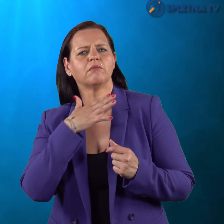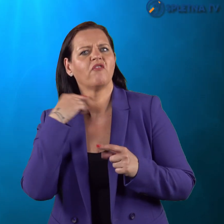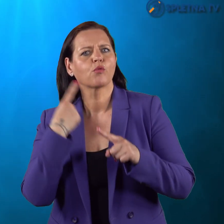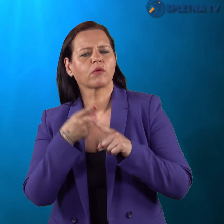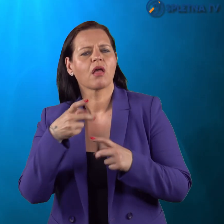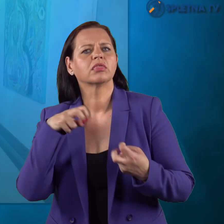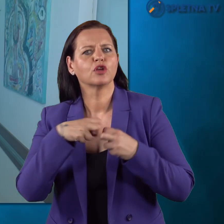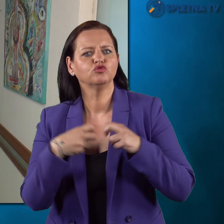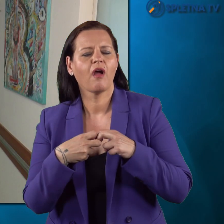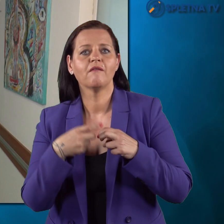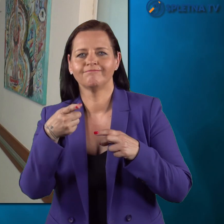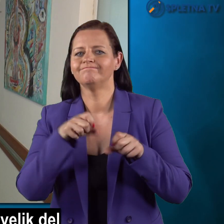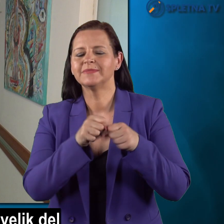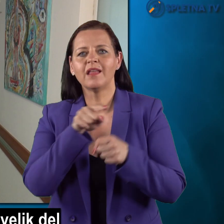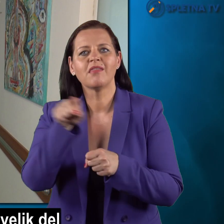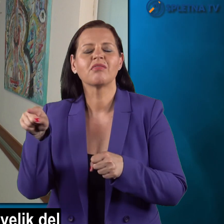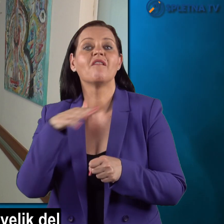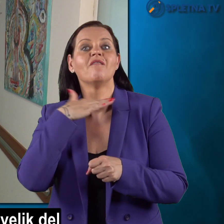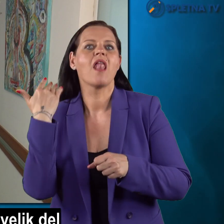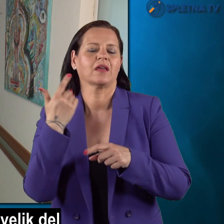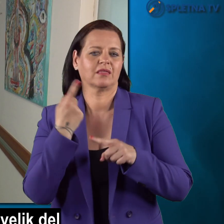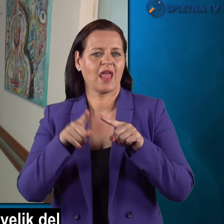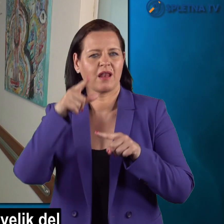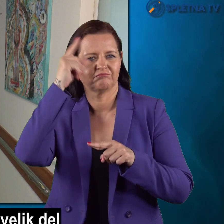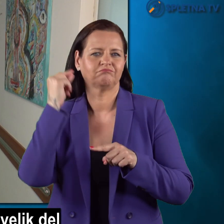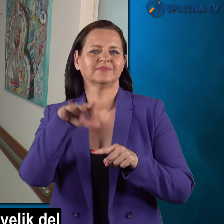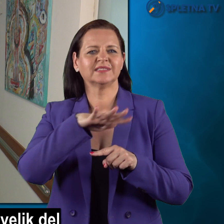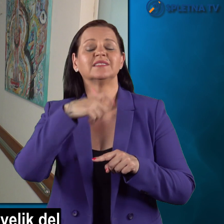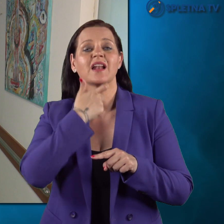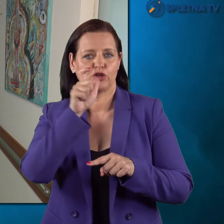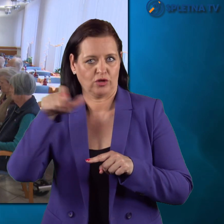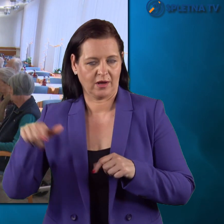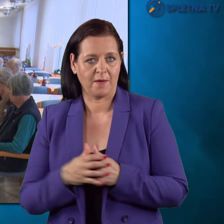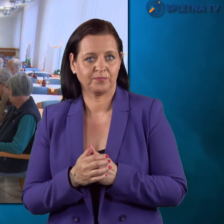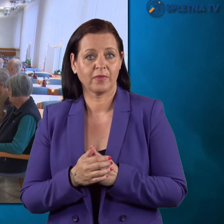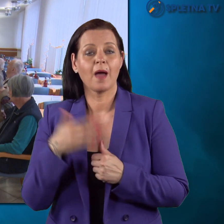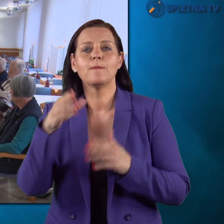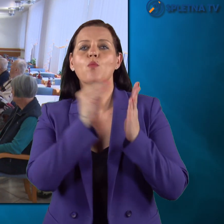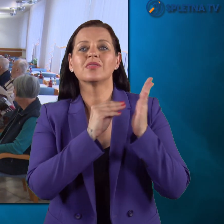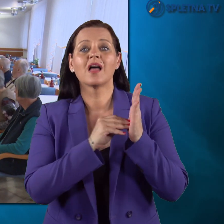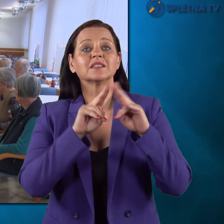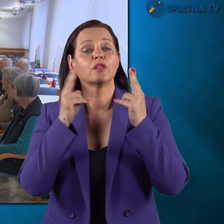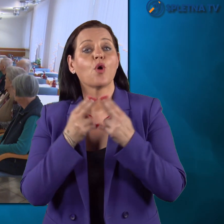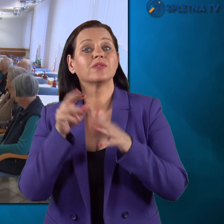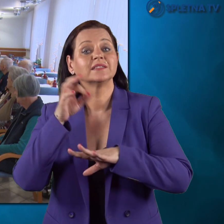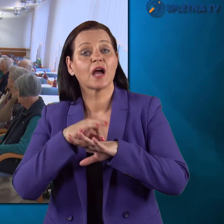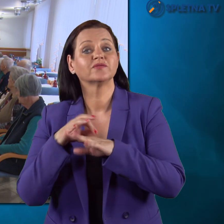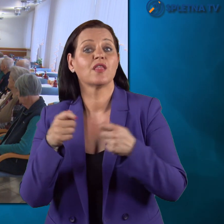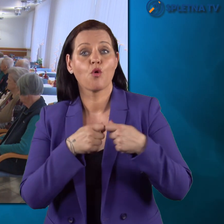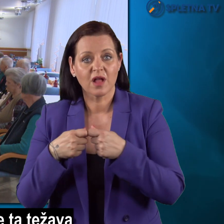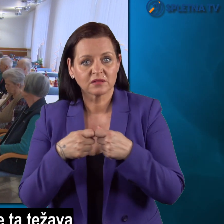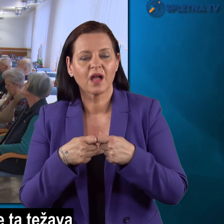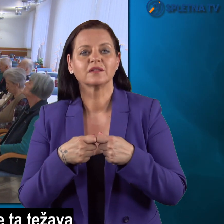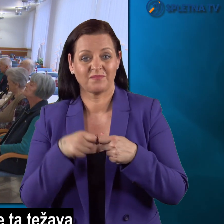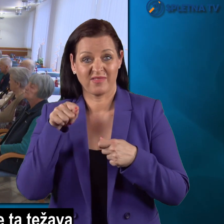Izguba sluha je pogosta težava, ki prizadene velik del starejšega prebivalstva. Po podatkih Svetovne zdravstvene